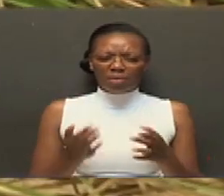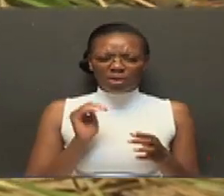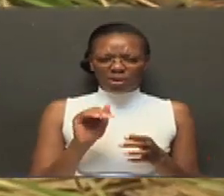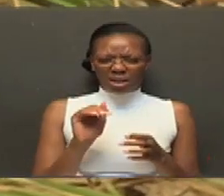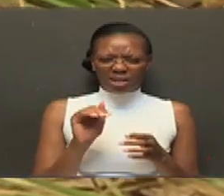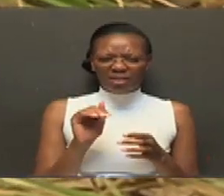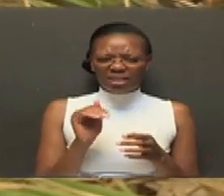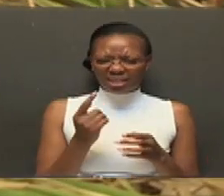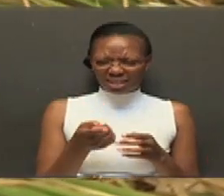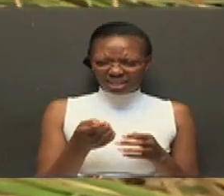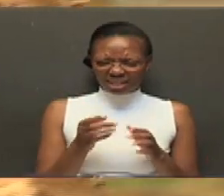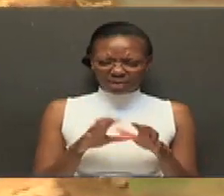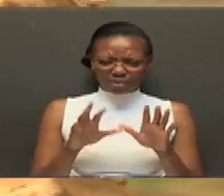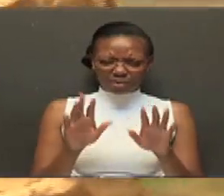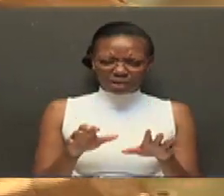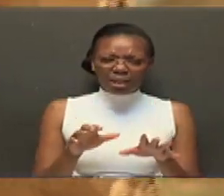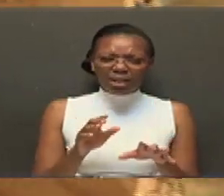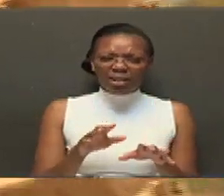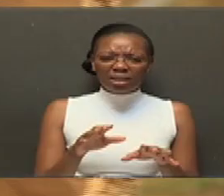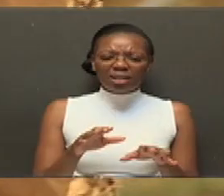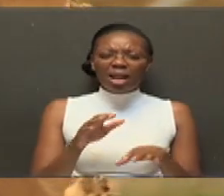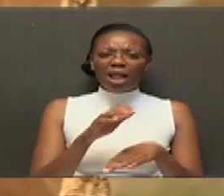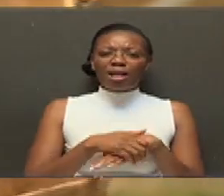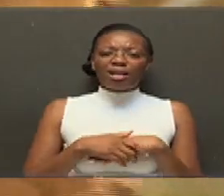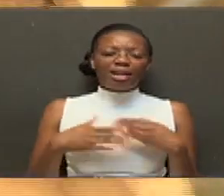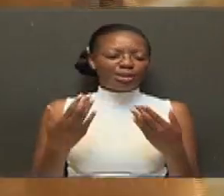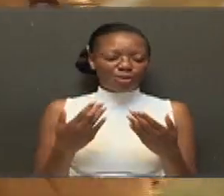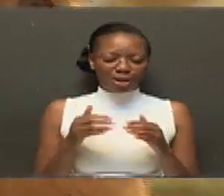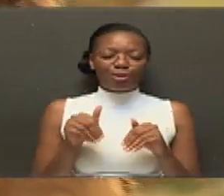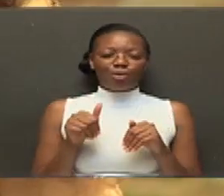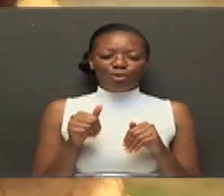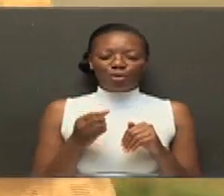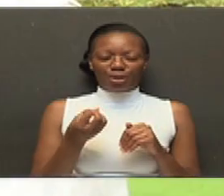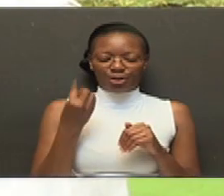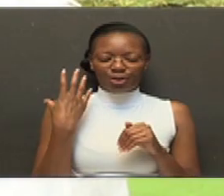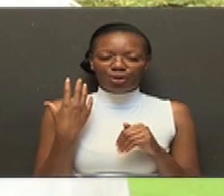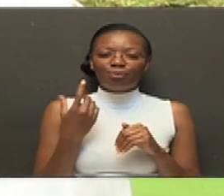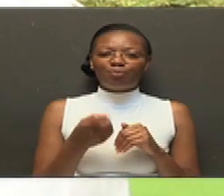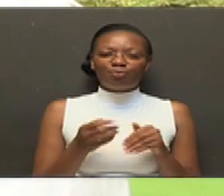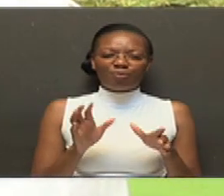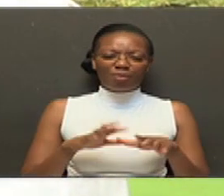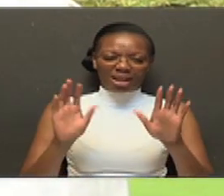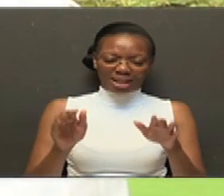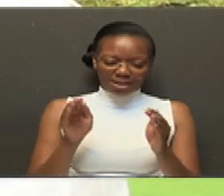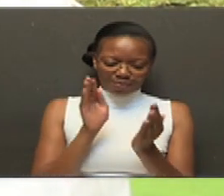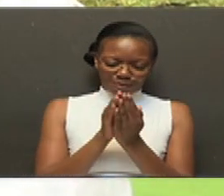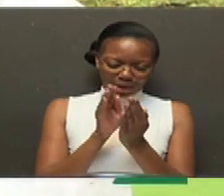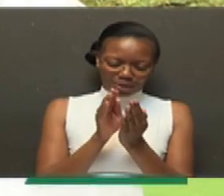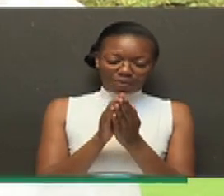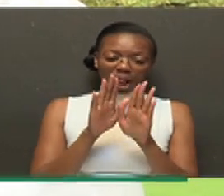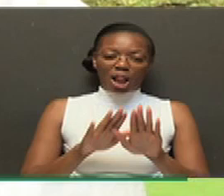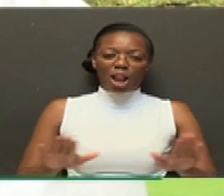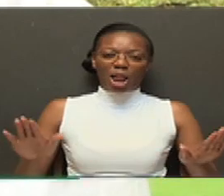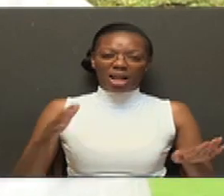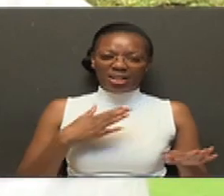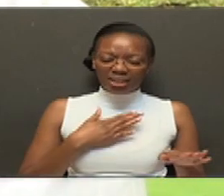cricket tunaozungumzia leo wanapatikana wapi, basi tulia tukujuze. Hawa crickets tumewafuga kwenye shamba